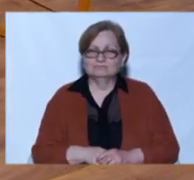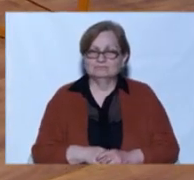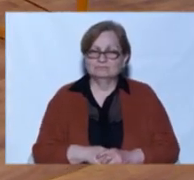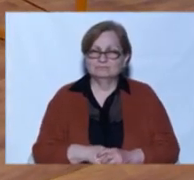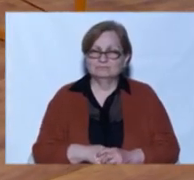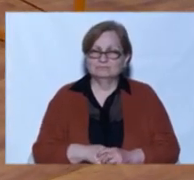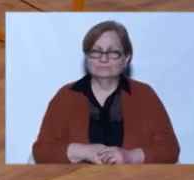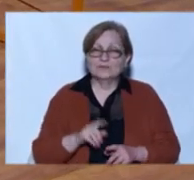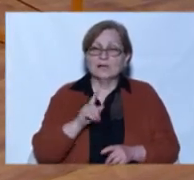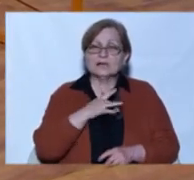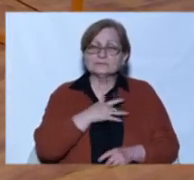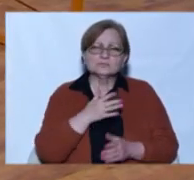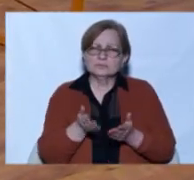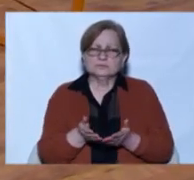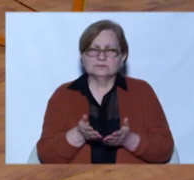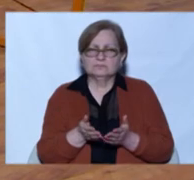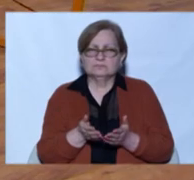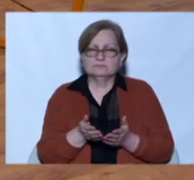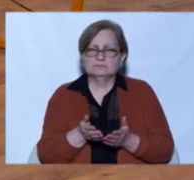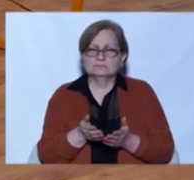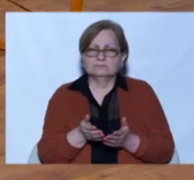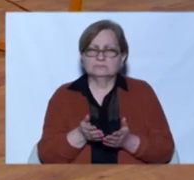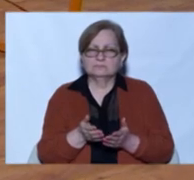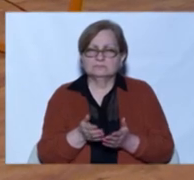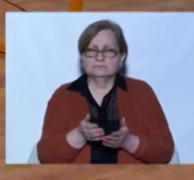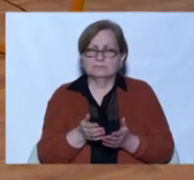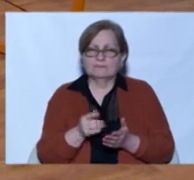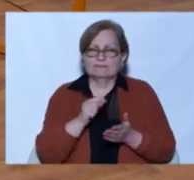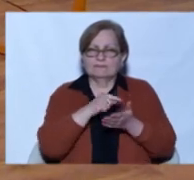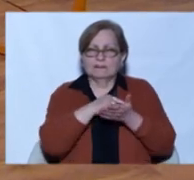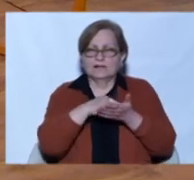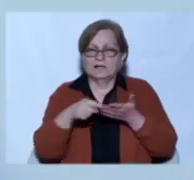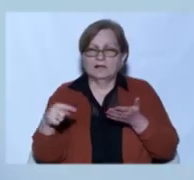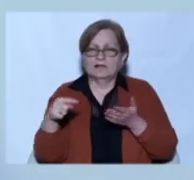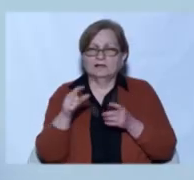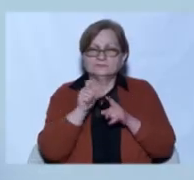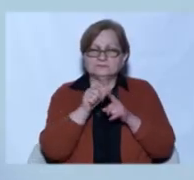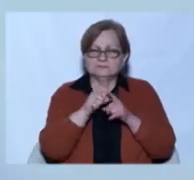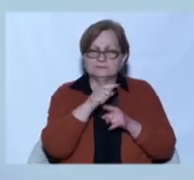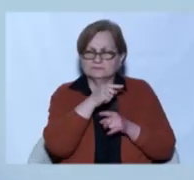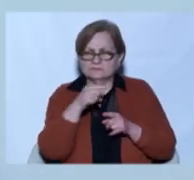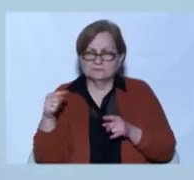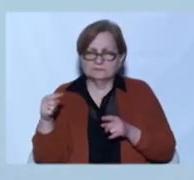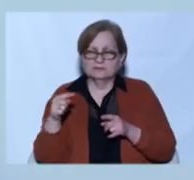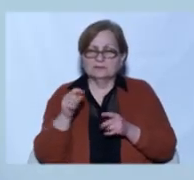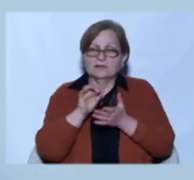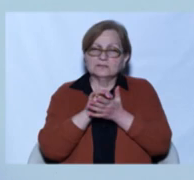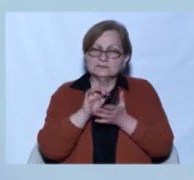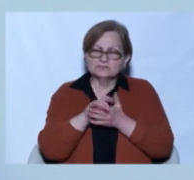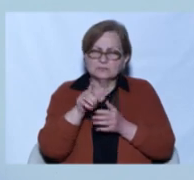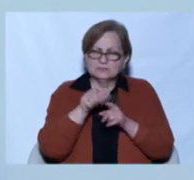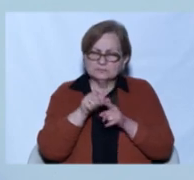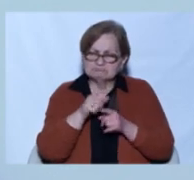და რას გულისხმობს? ხაზავ შენთვის ახალ სიტყვებს, შეიძლება ნაცნობ